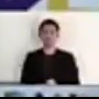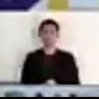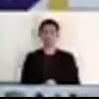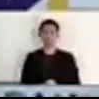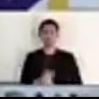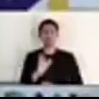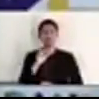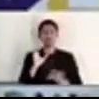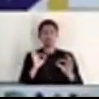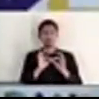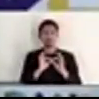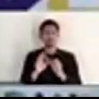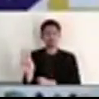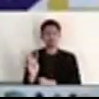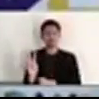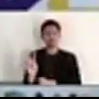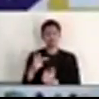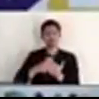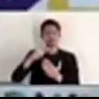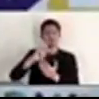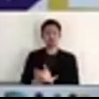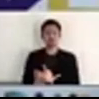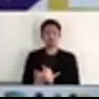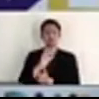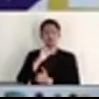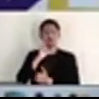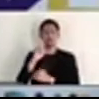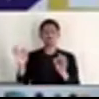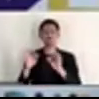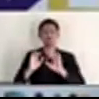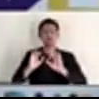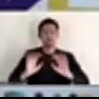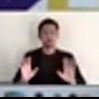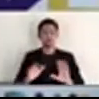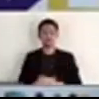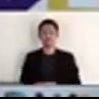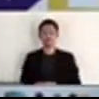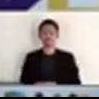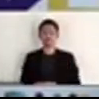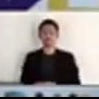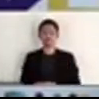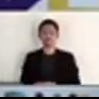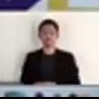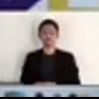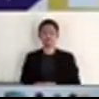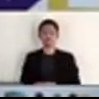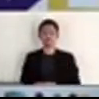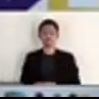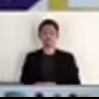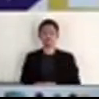pendekatan dari ketiga project ini berbeda kalau ya akun face